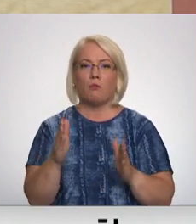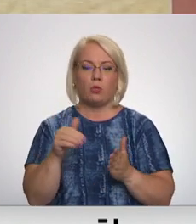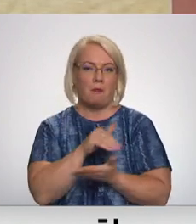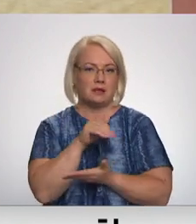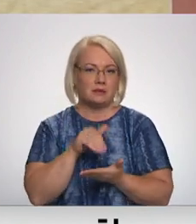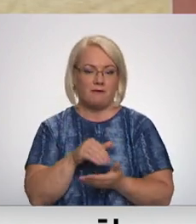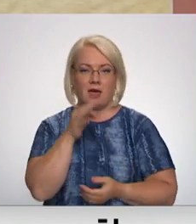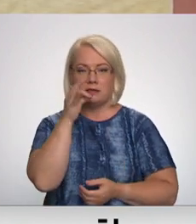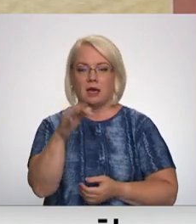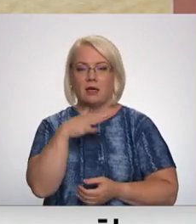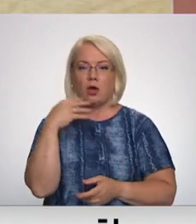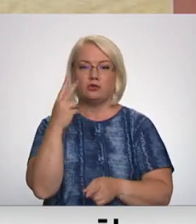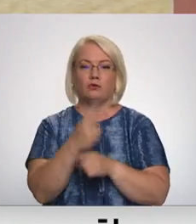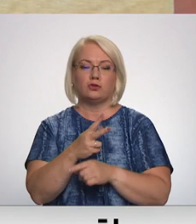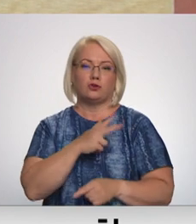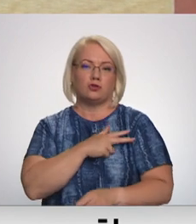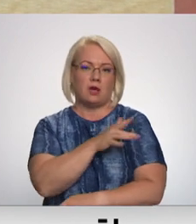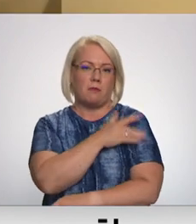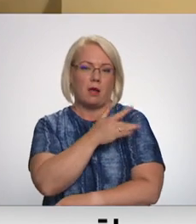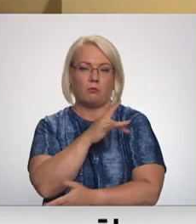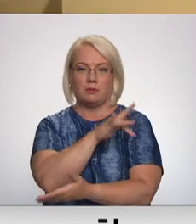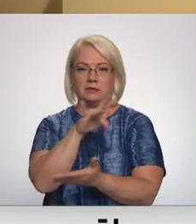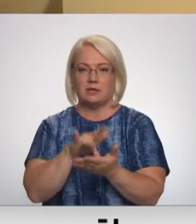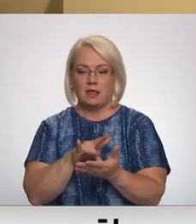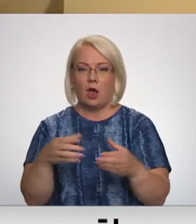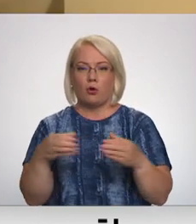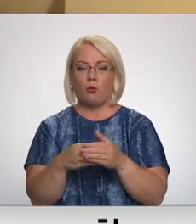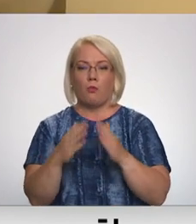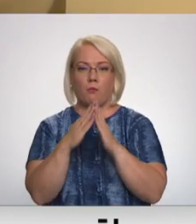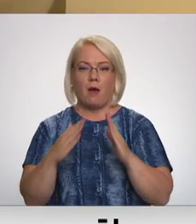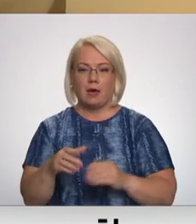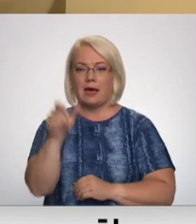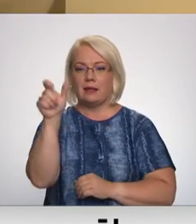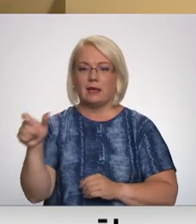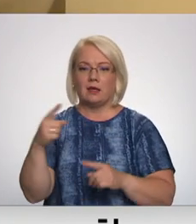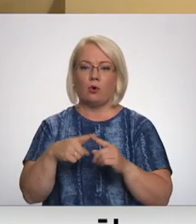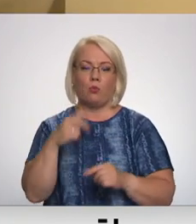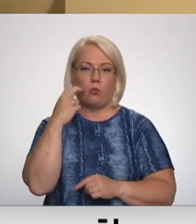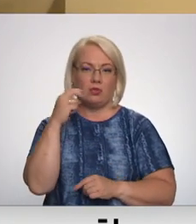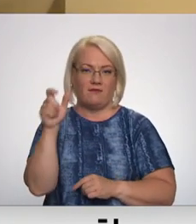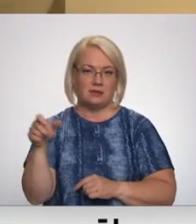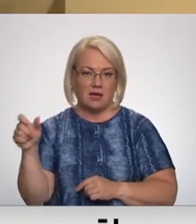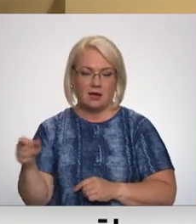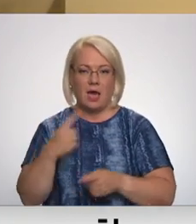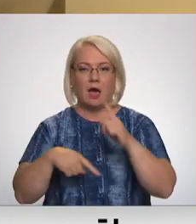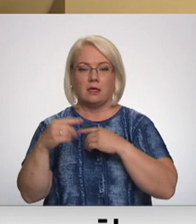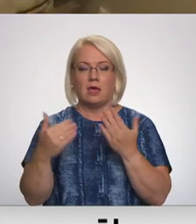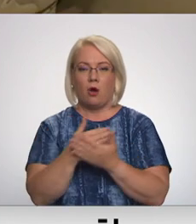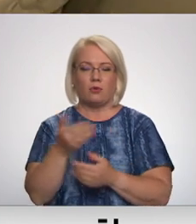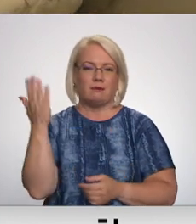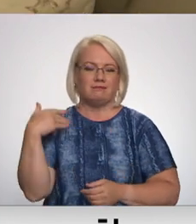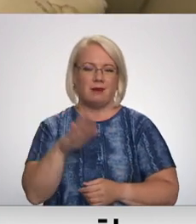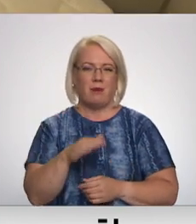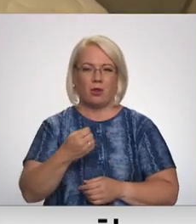Tā uzsver daudzfunkcionālā sociālo pakalpojumu centra grupu māja, klienti un viņu vecāki. Atjaunojot kādreizējā bērnu dārza